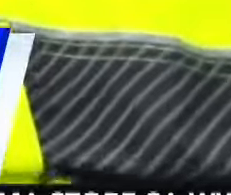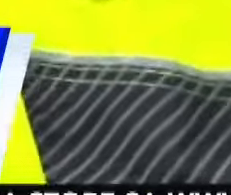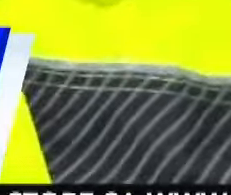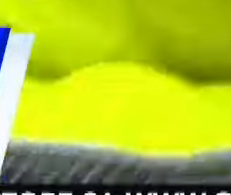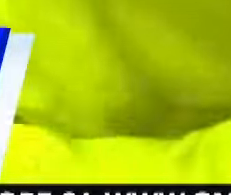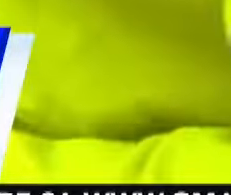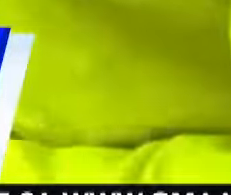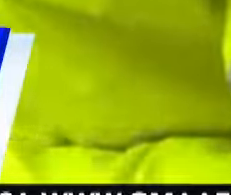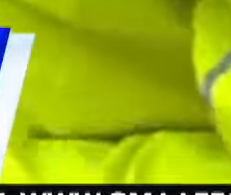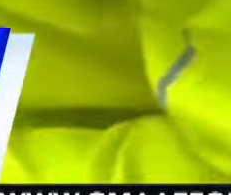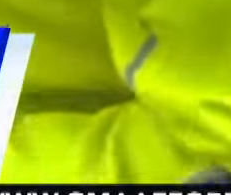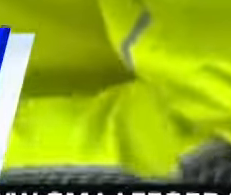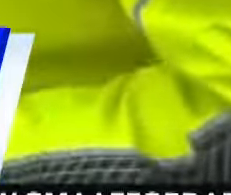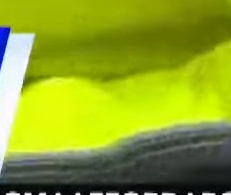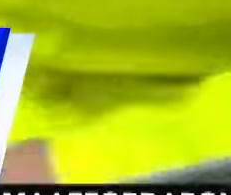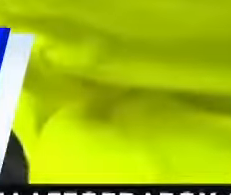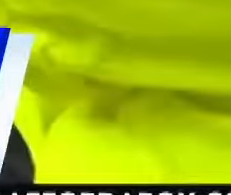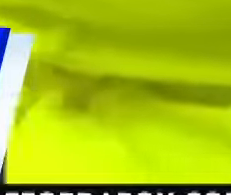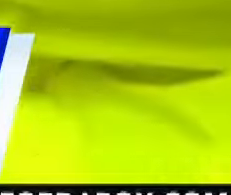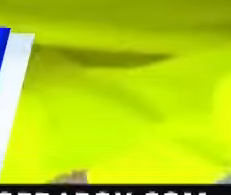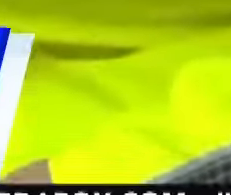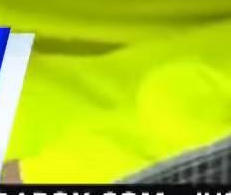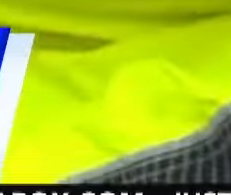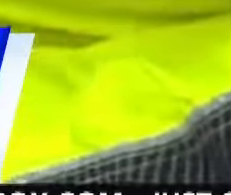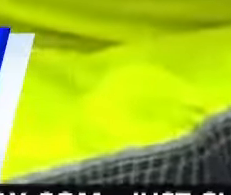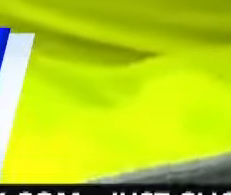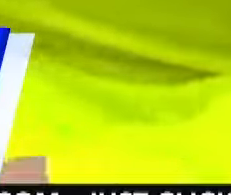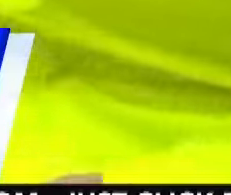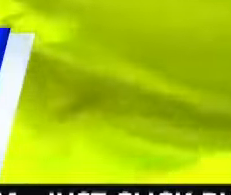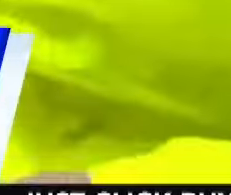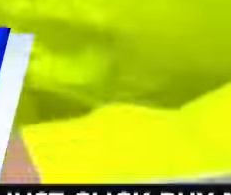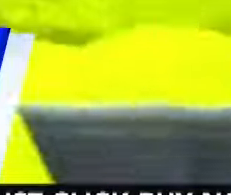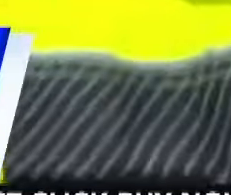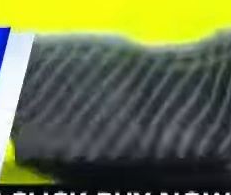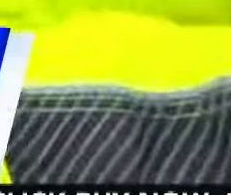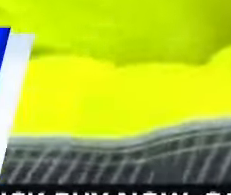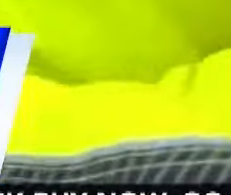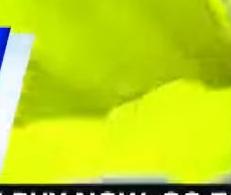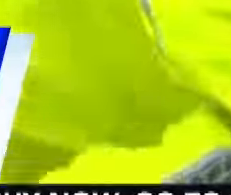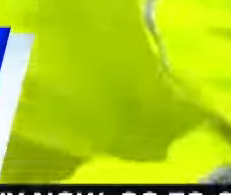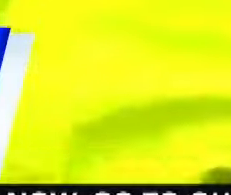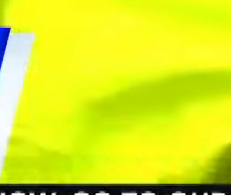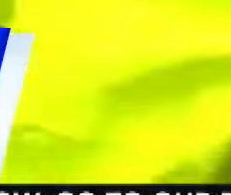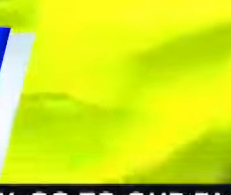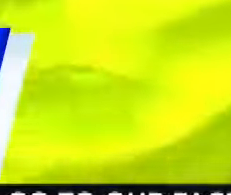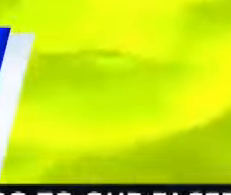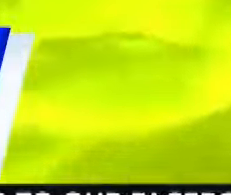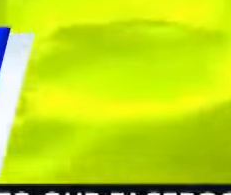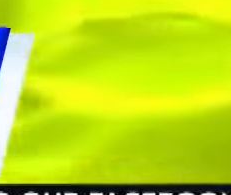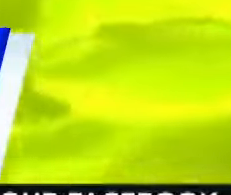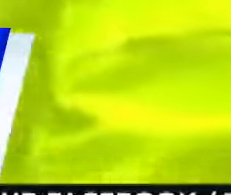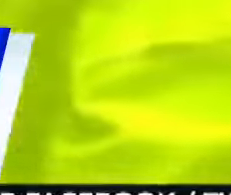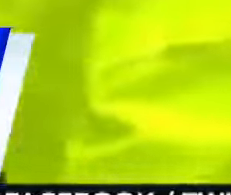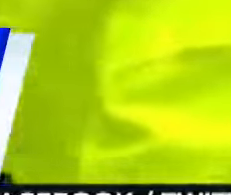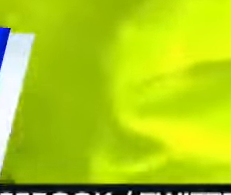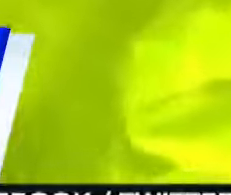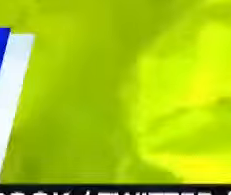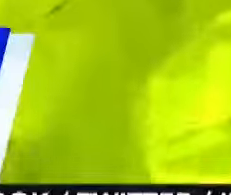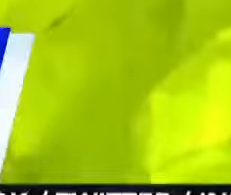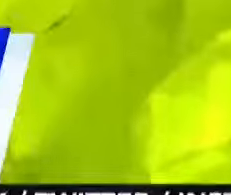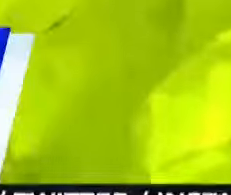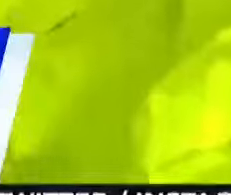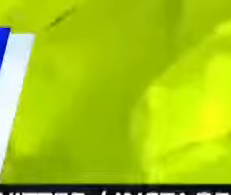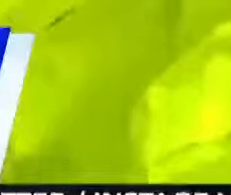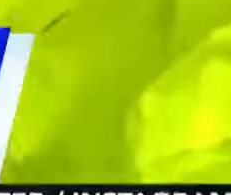nagbabaka sakali ho silang makakuha ng mga plastic gaya nun, no? At baka pagkakitaan pa ho. Ngayon, malala ngayon sa mga